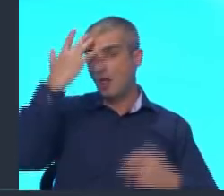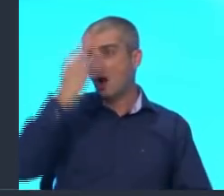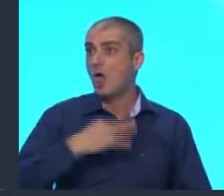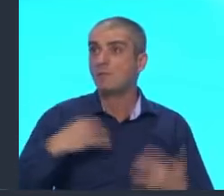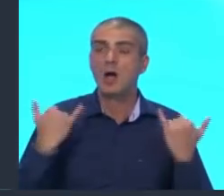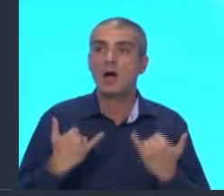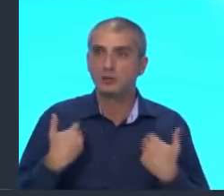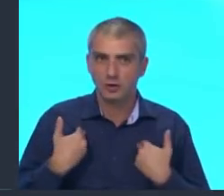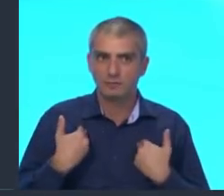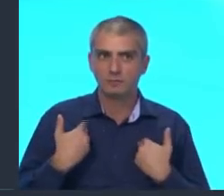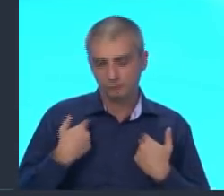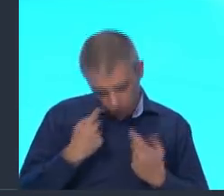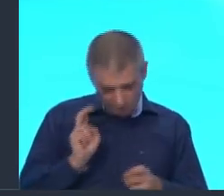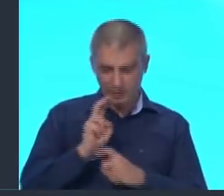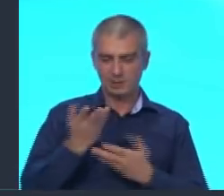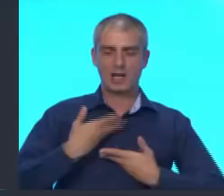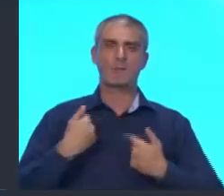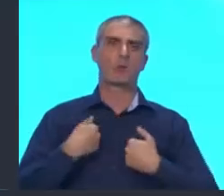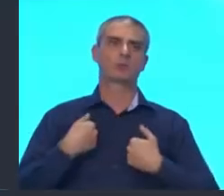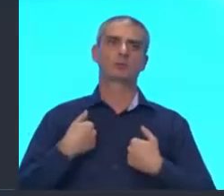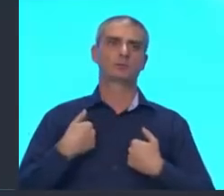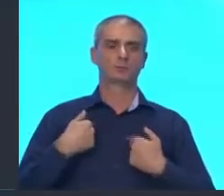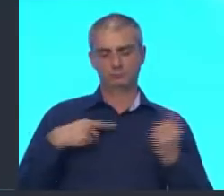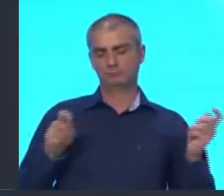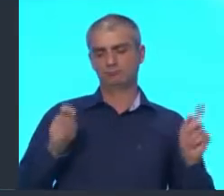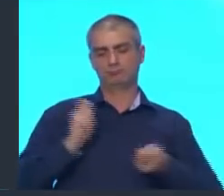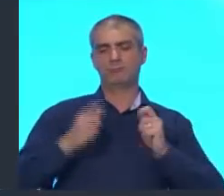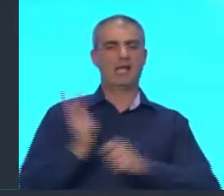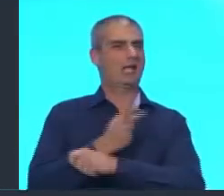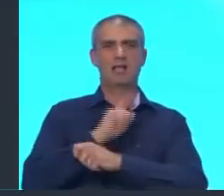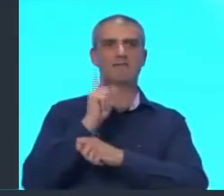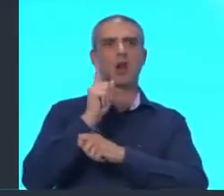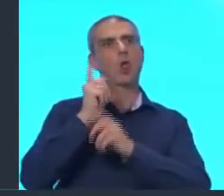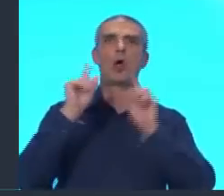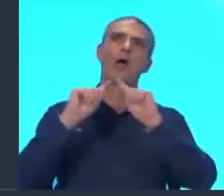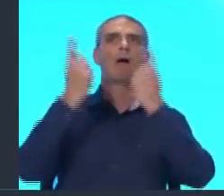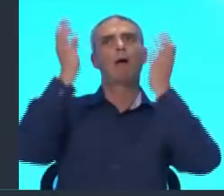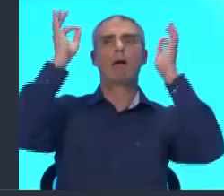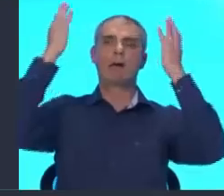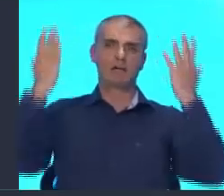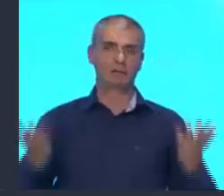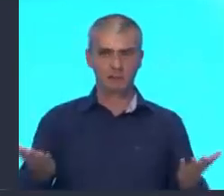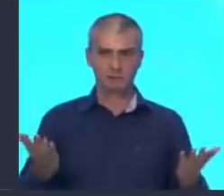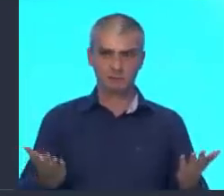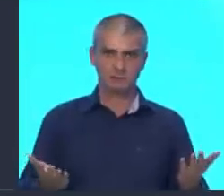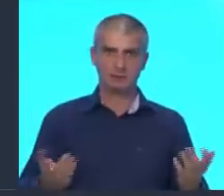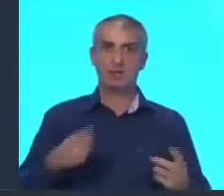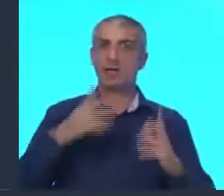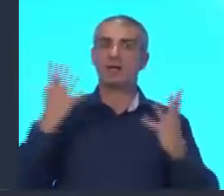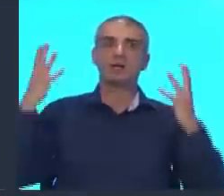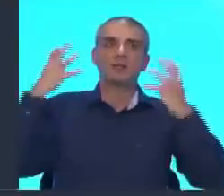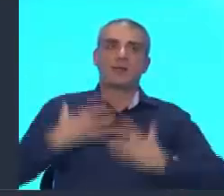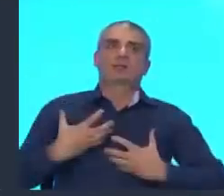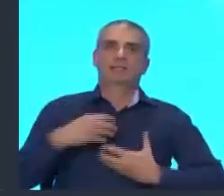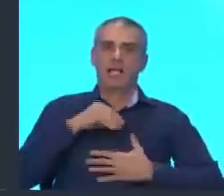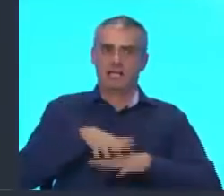זה כשיקבלו אותי בתור נגן רגיל, ולא בתור נגן חריג. המעמסה הרגשית הכבדה